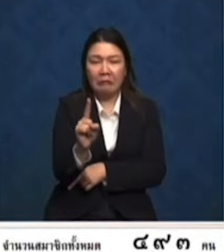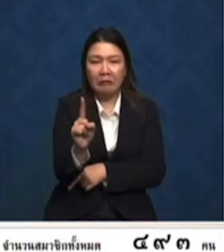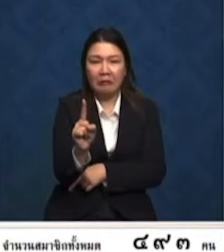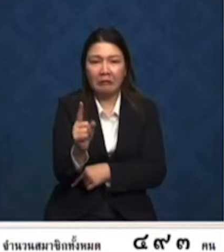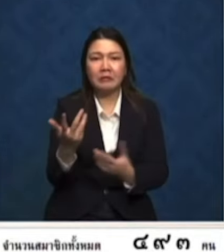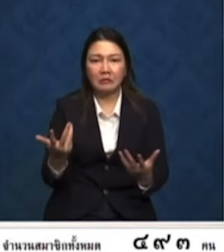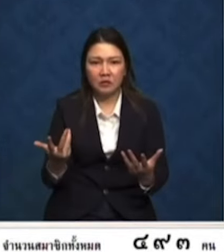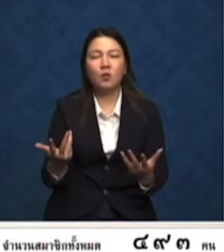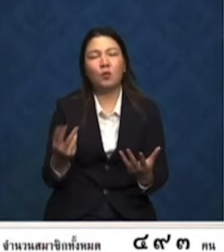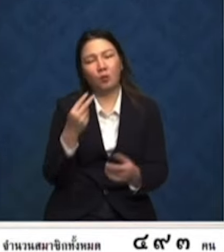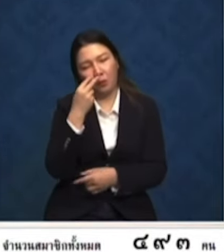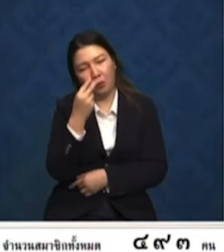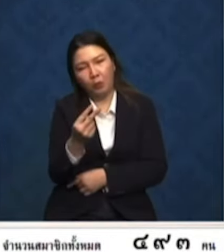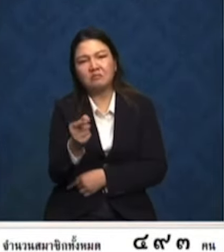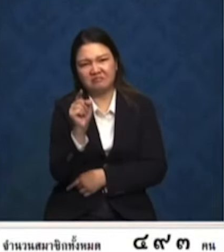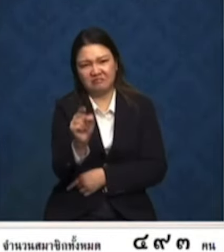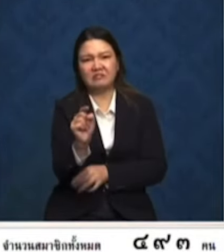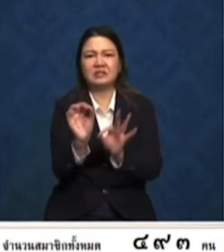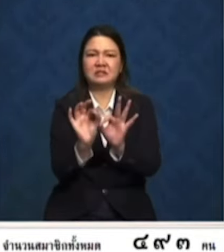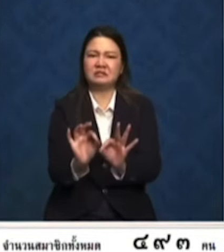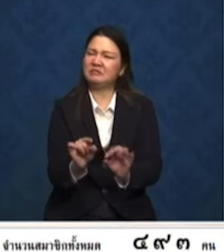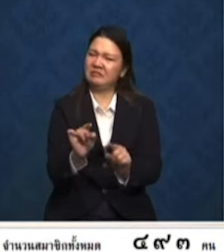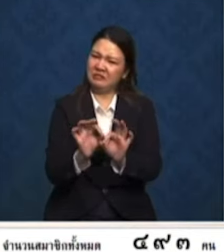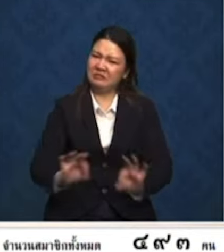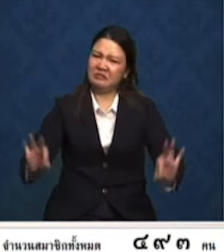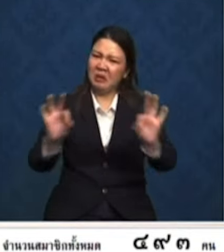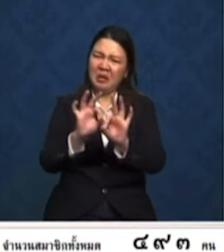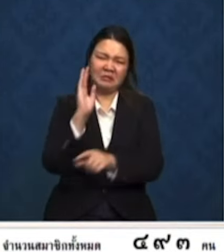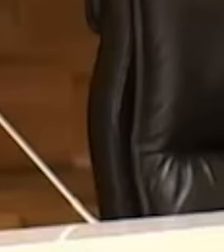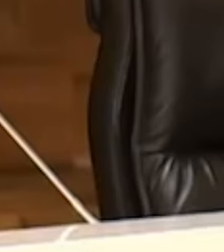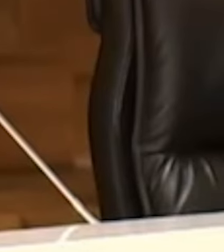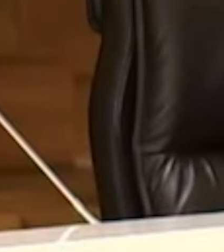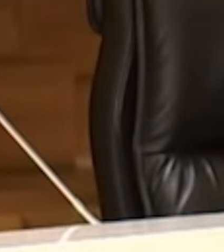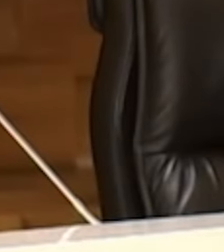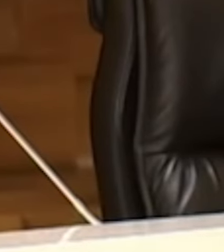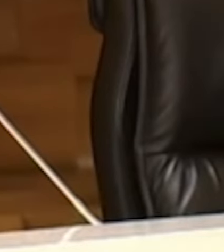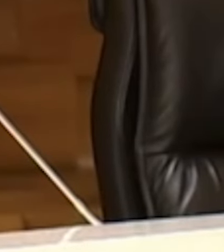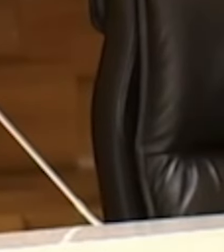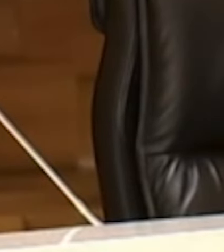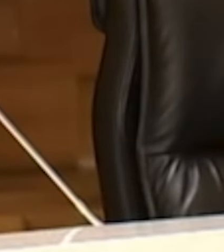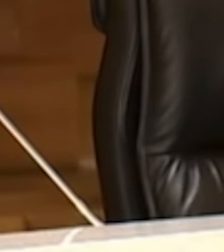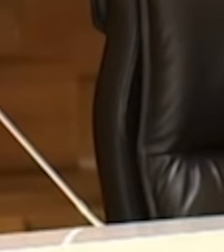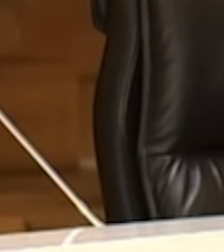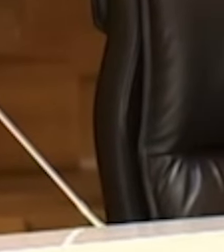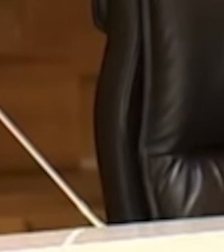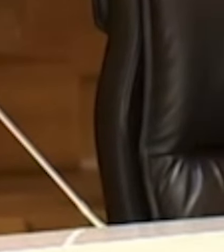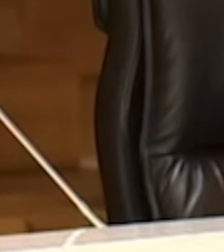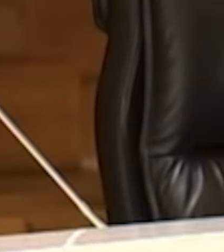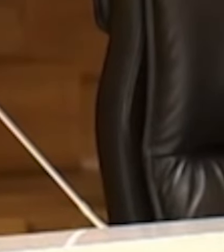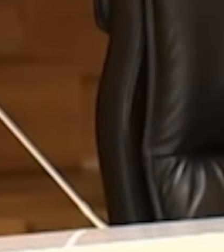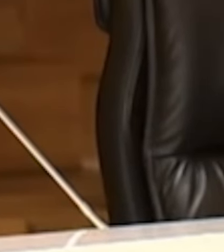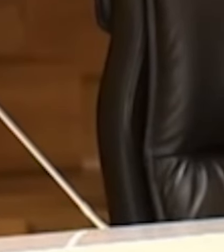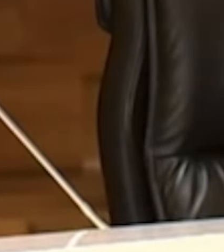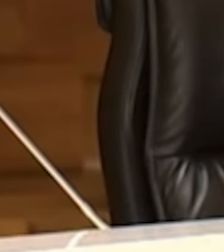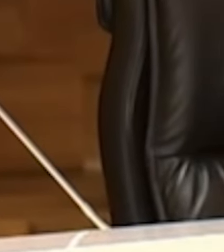นี่คือสัญญาณอันตรายที่จะเกิดวิกฤตการคลังในอนาคตการทำตามกฎหมายอย่างครบถ้วนก็สามาร